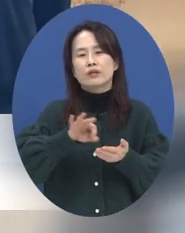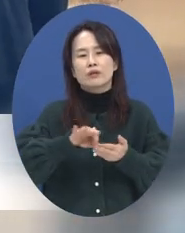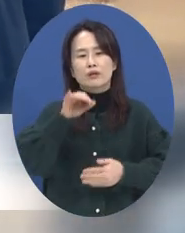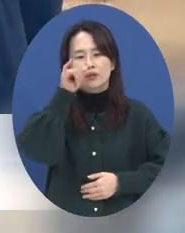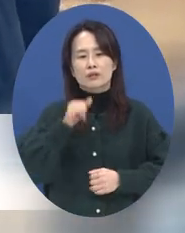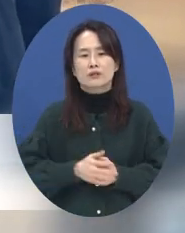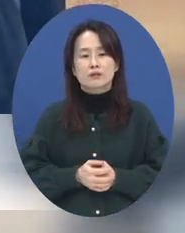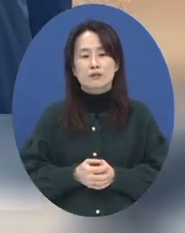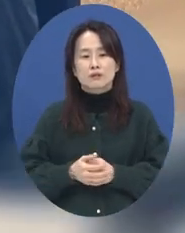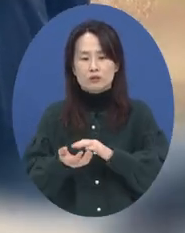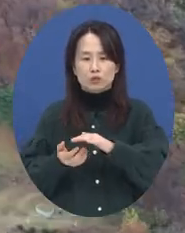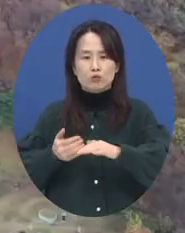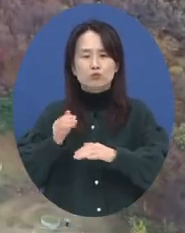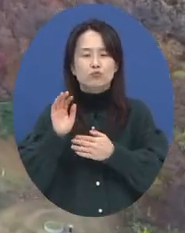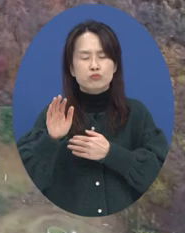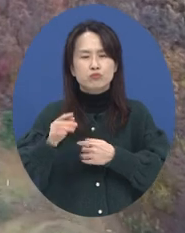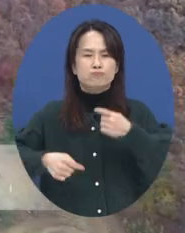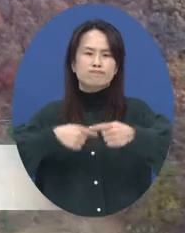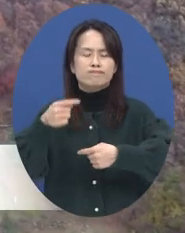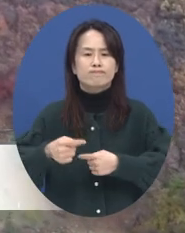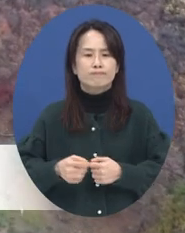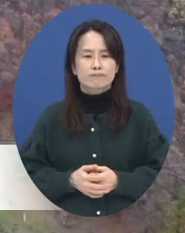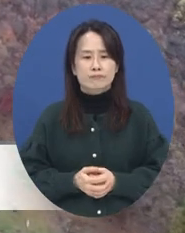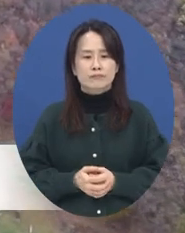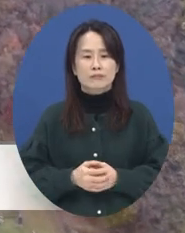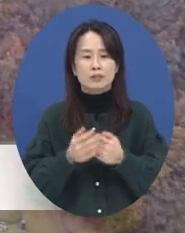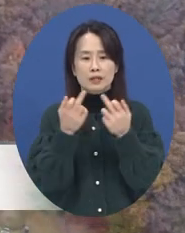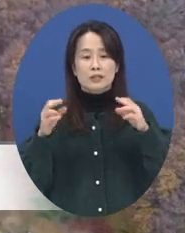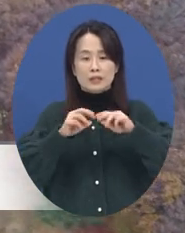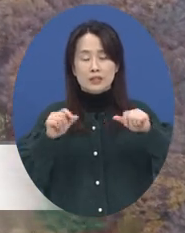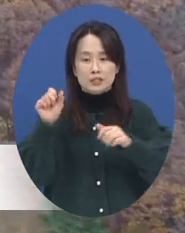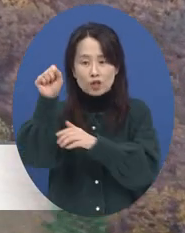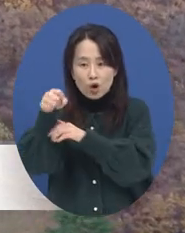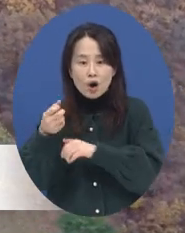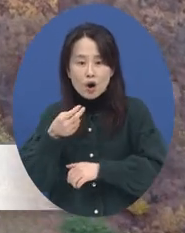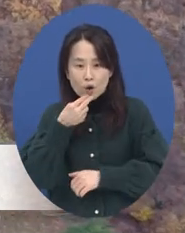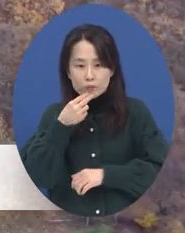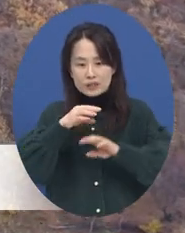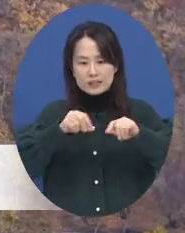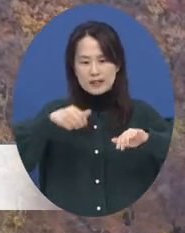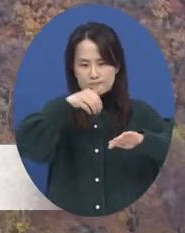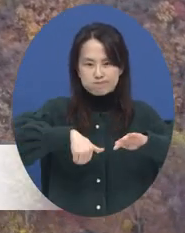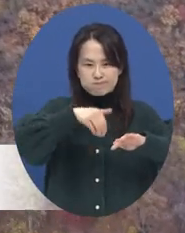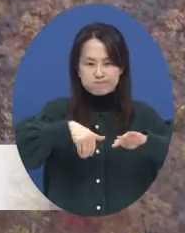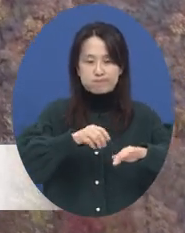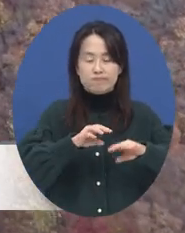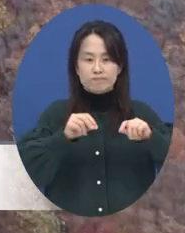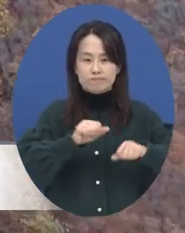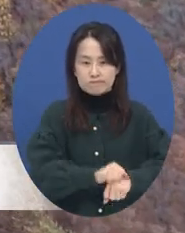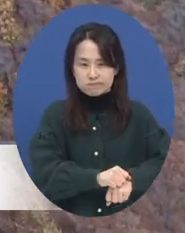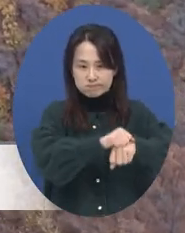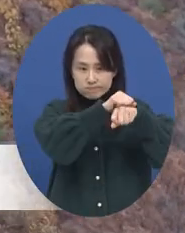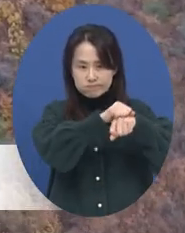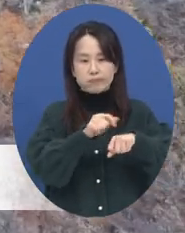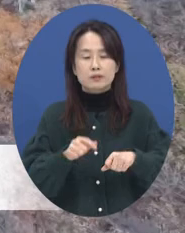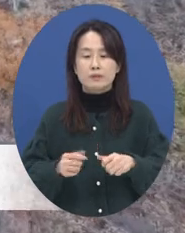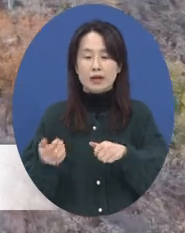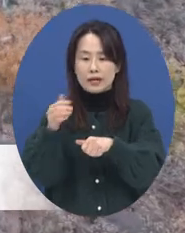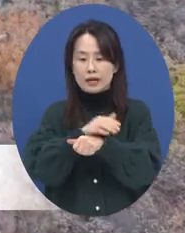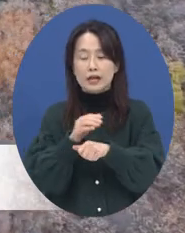이거는 좀 아쉬운 데로 해놔야 되는 거죠. 근데 전유가 좀 바뀐 거죠. 이외에도 산지 전용 허가 없이 땅을 깎고 흙을 쌓아 가족묘를